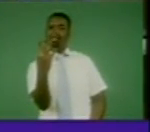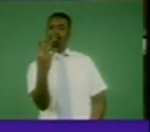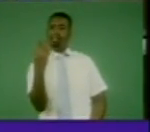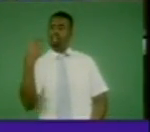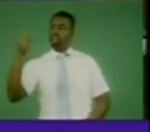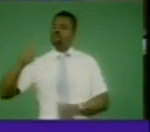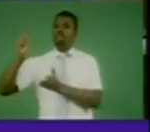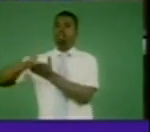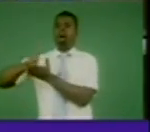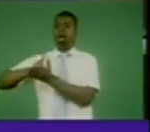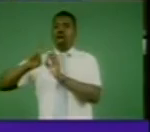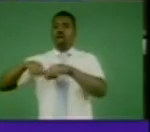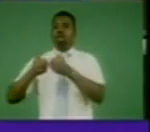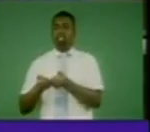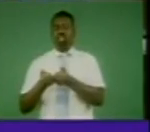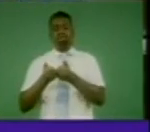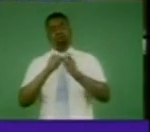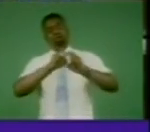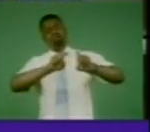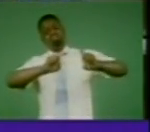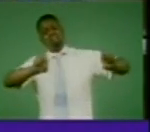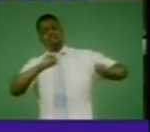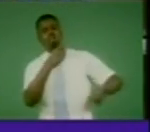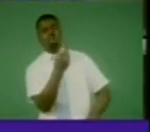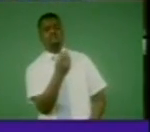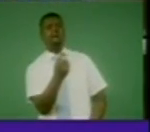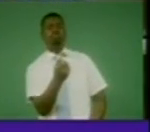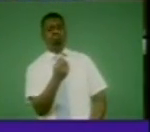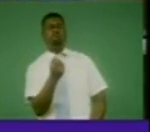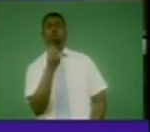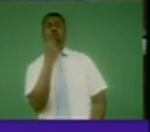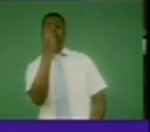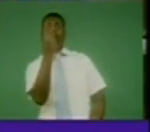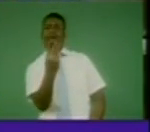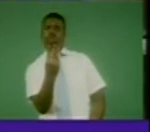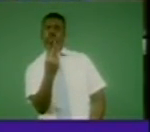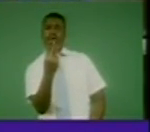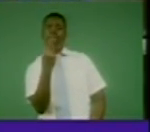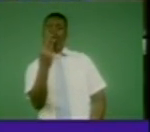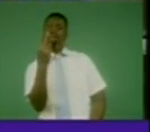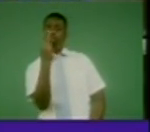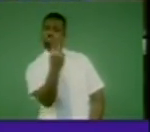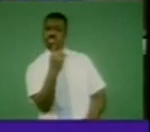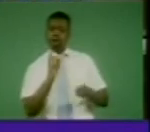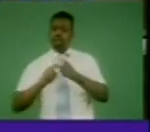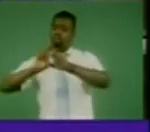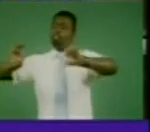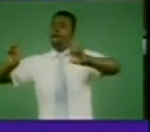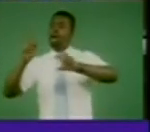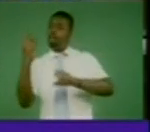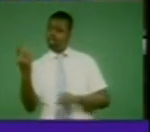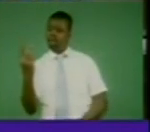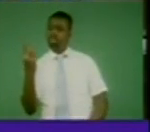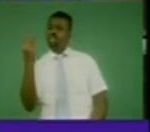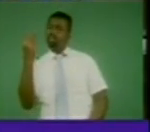isipokuwa ibara ya kwanza ni kura 332, na ibara ya pili kura 333,